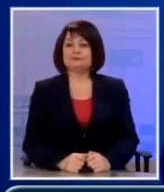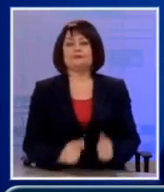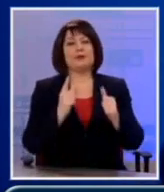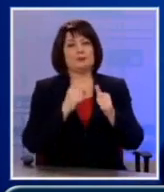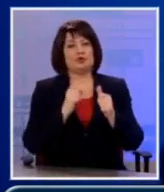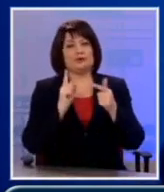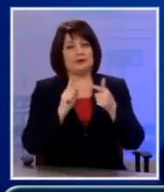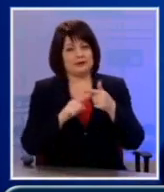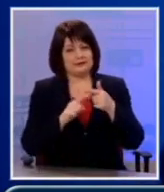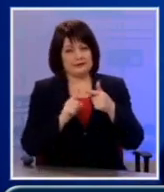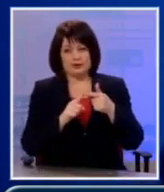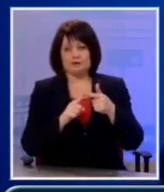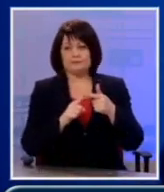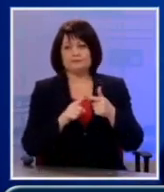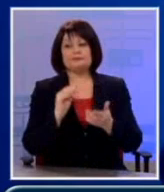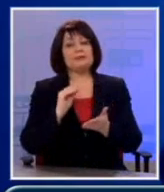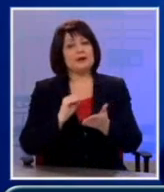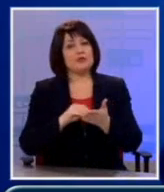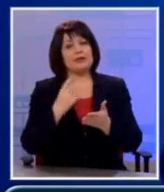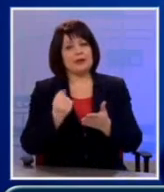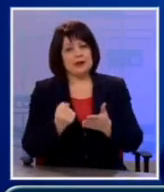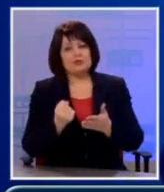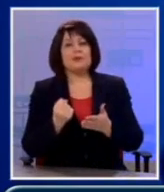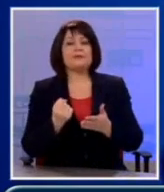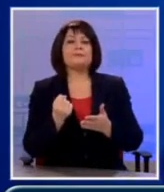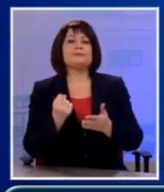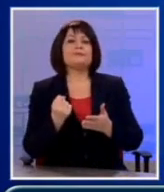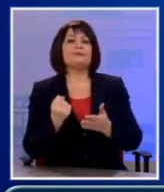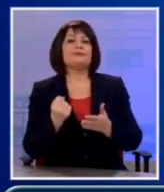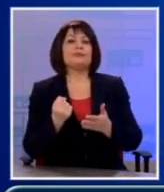Δεύτερο θέμα, και επίσης θα υπάρξει μία